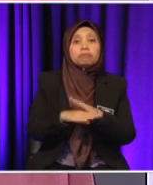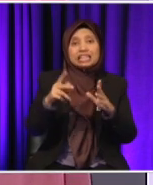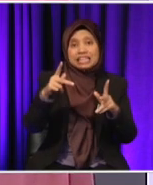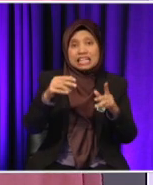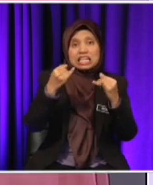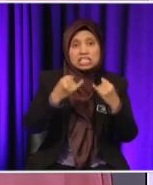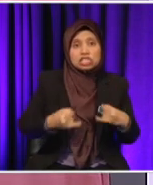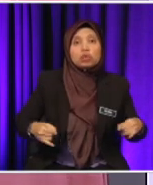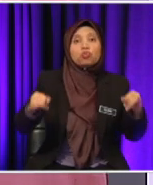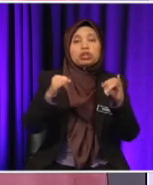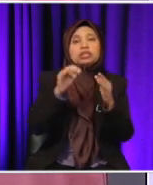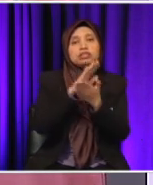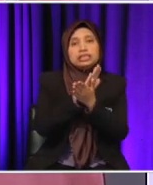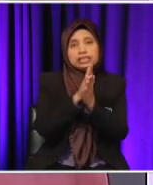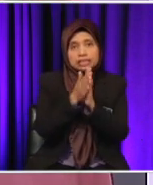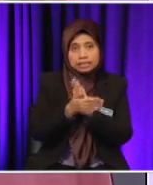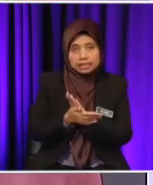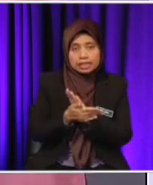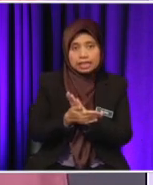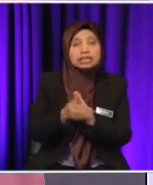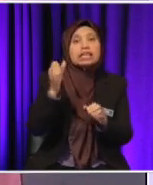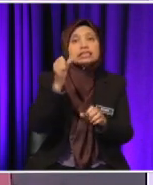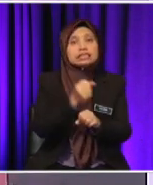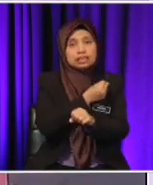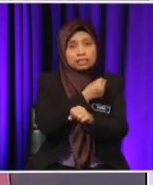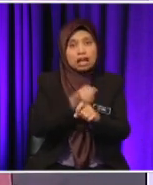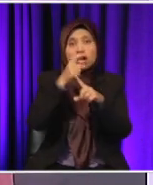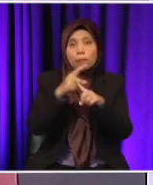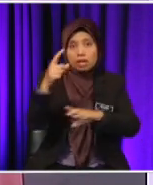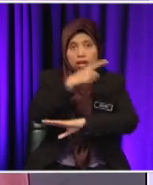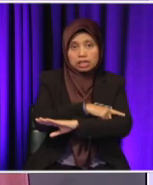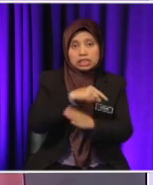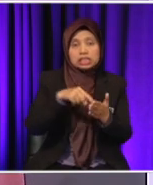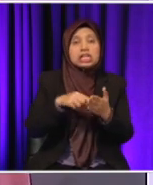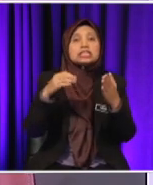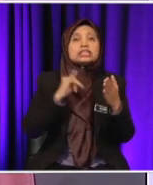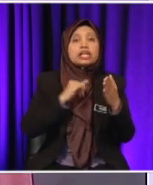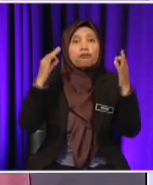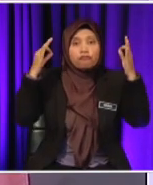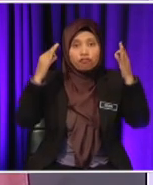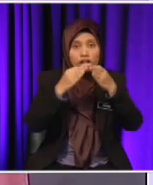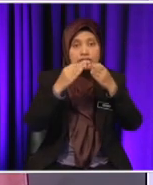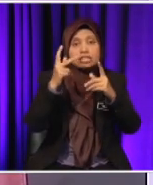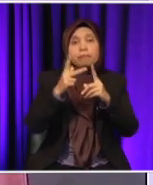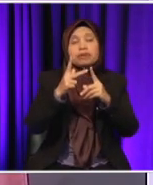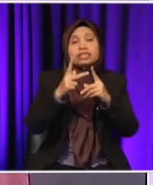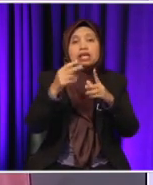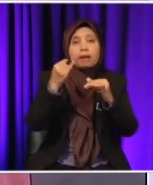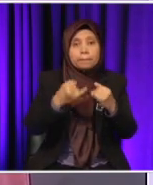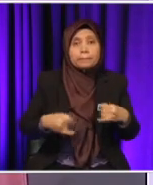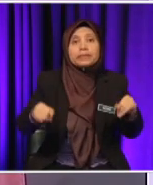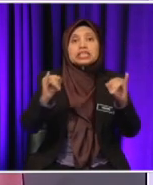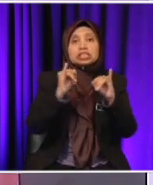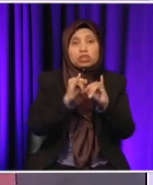dijadikan sebagai saja tapi hari ini saya lebih berfokus daripada peristiwa CPNS